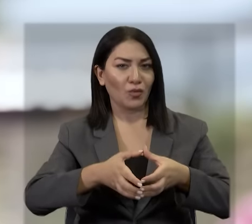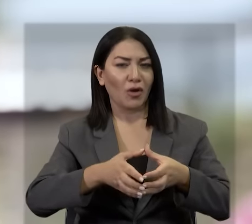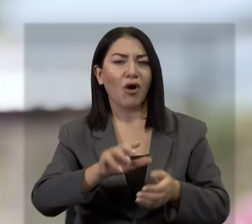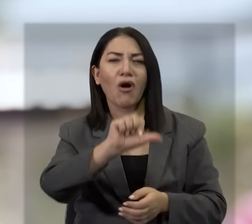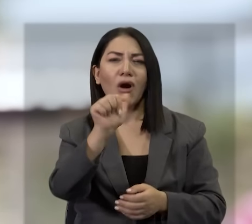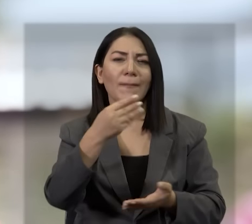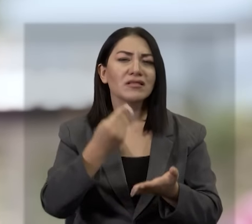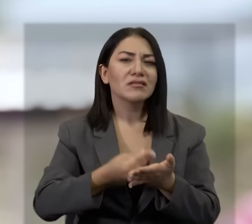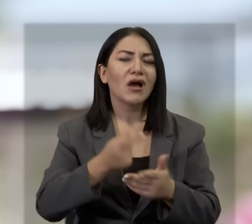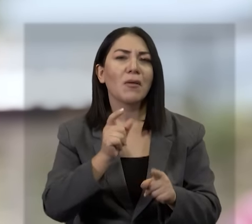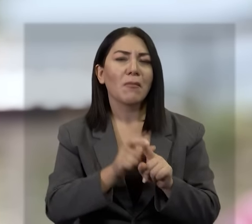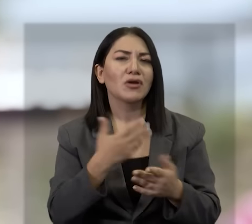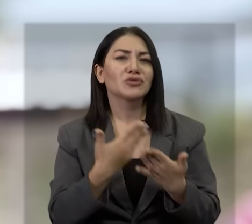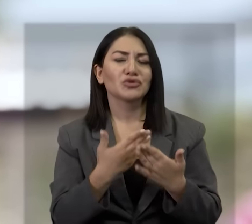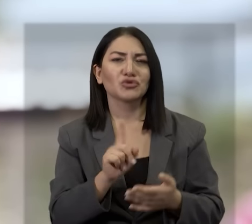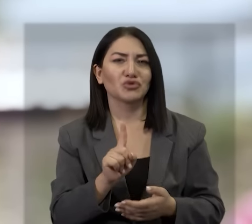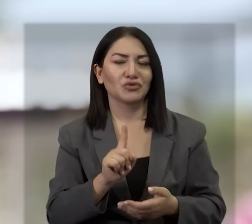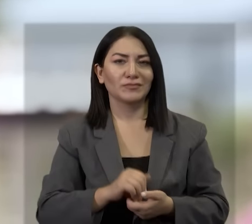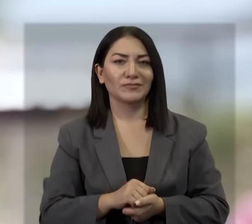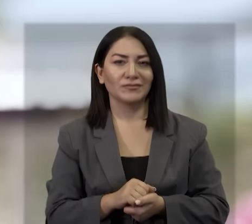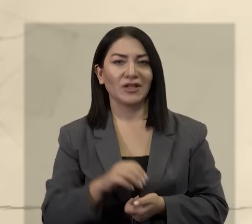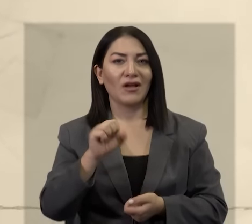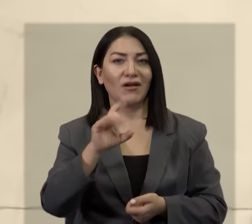է աշխարհում ամենաթանկ բանը։